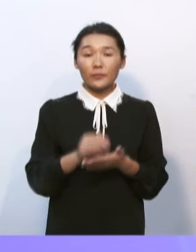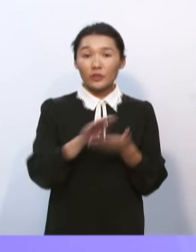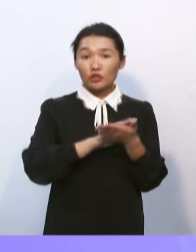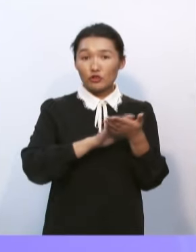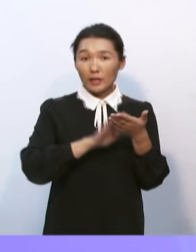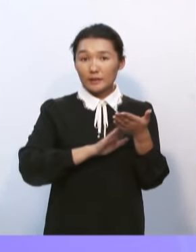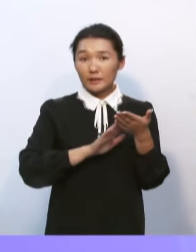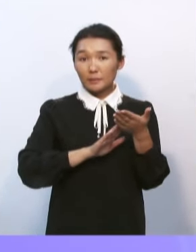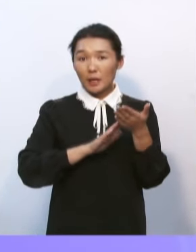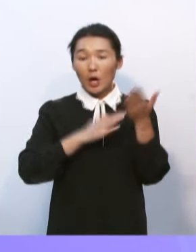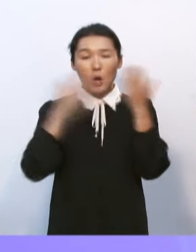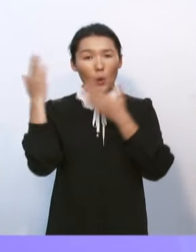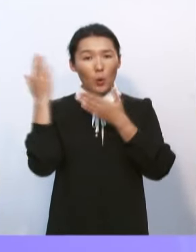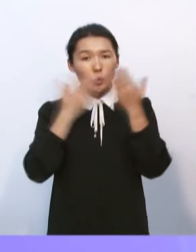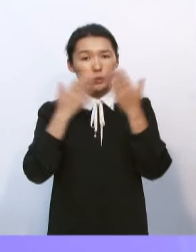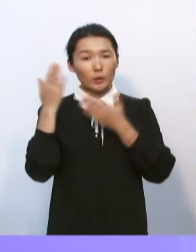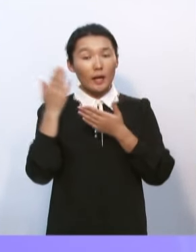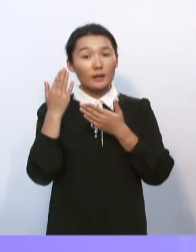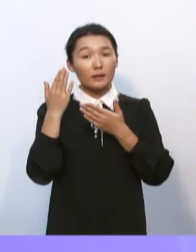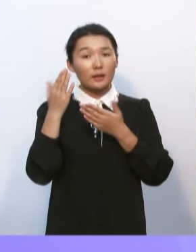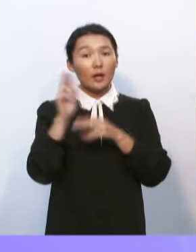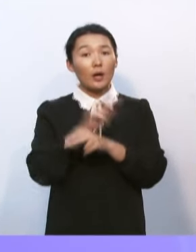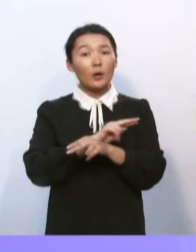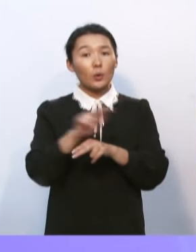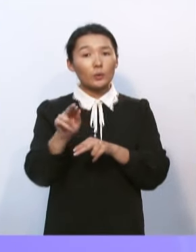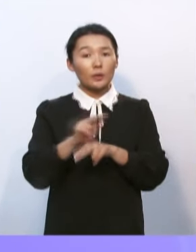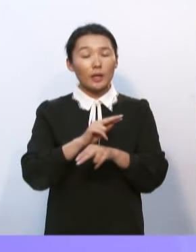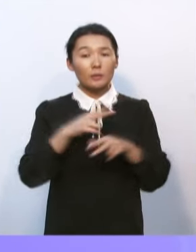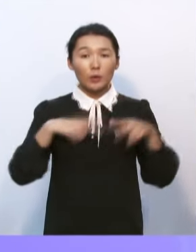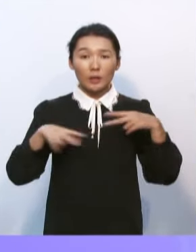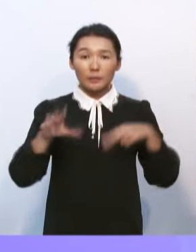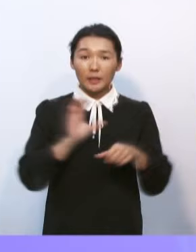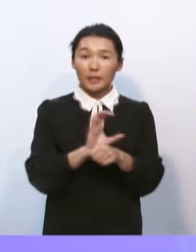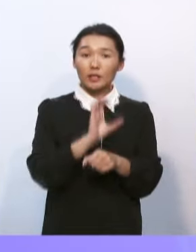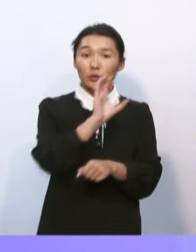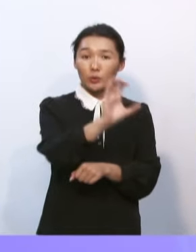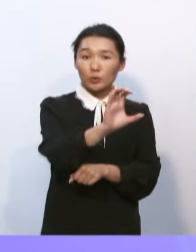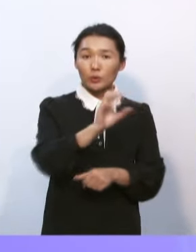Жазып, окуткан мугалимиңерге жөнөткүлө.